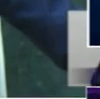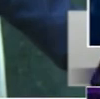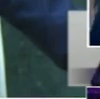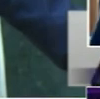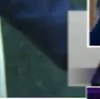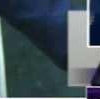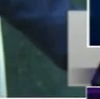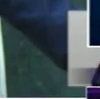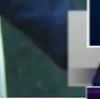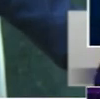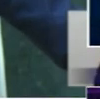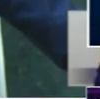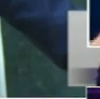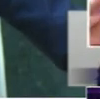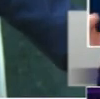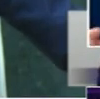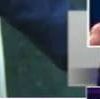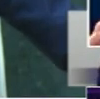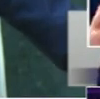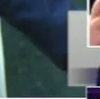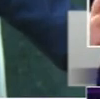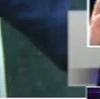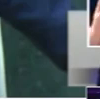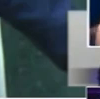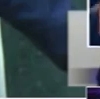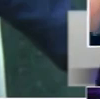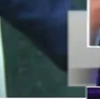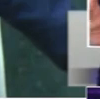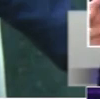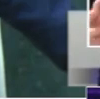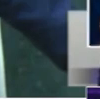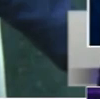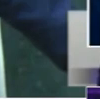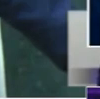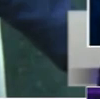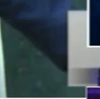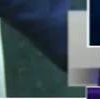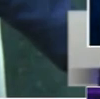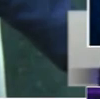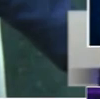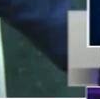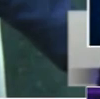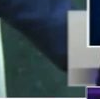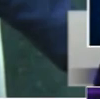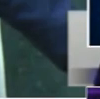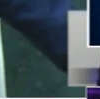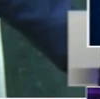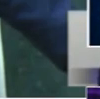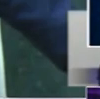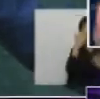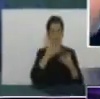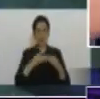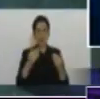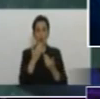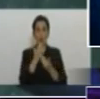хом хедав, та ясет демагогию, пас, эсэ буазек, я мкунда, китва. Ам, адамьяне баше, китвис, гагеба арициян.